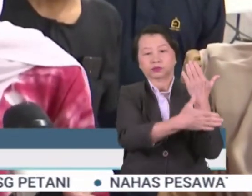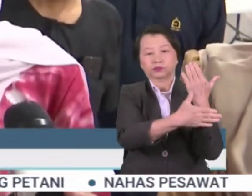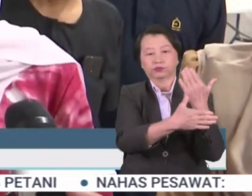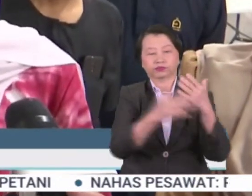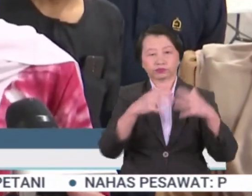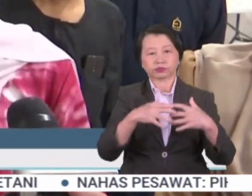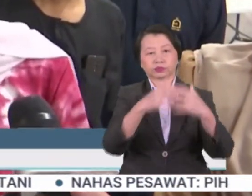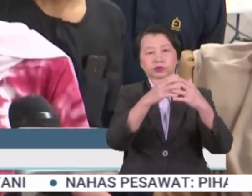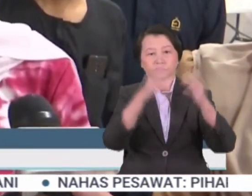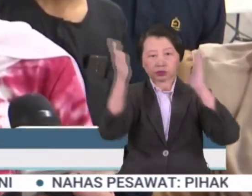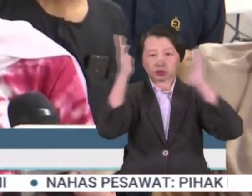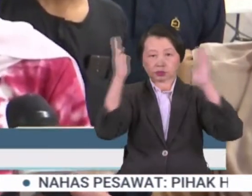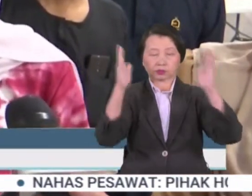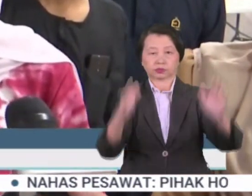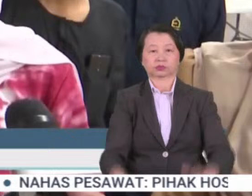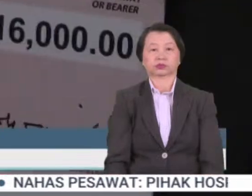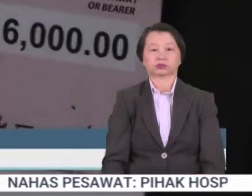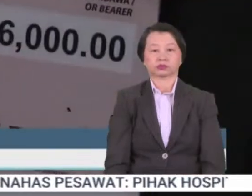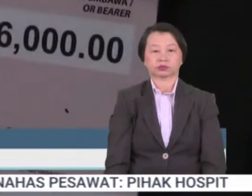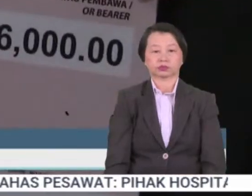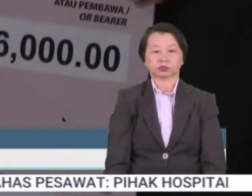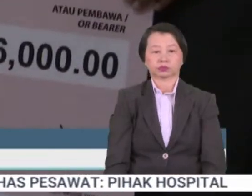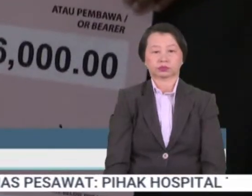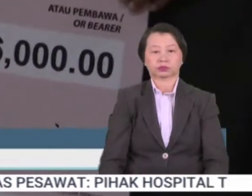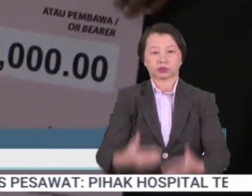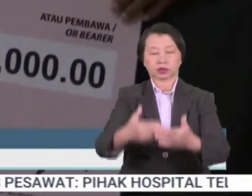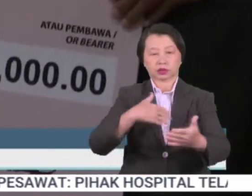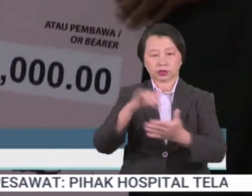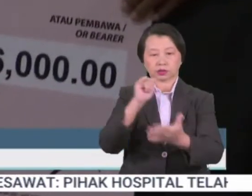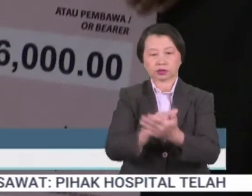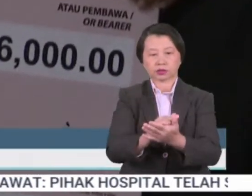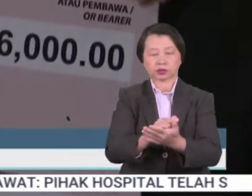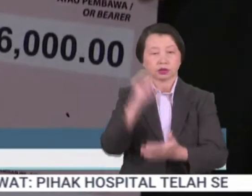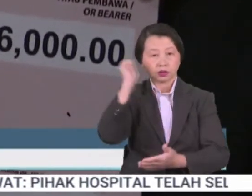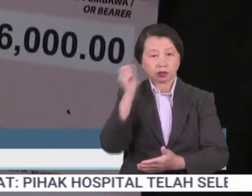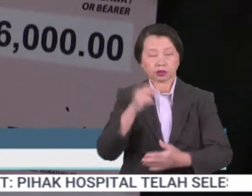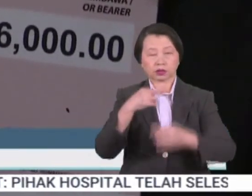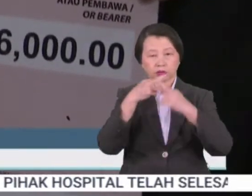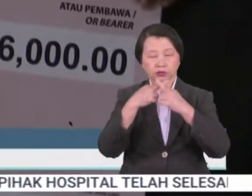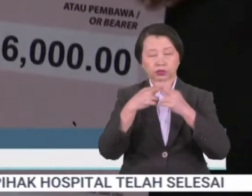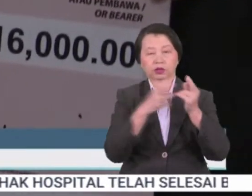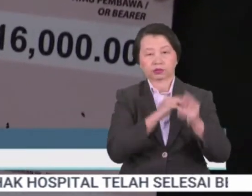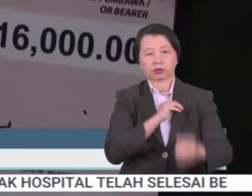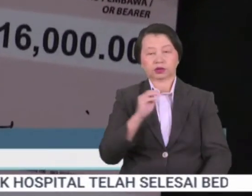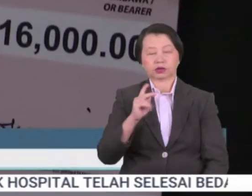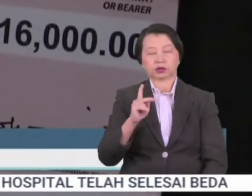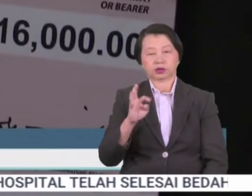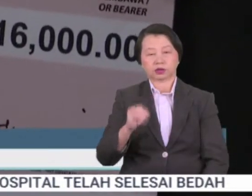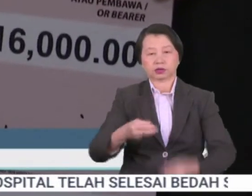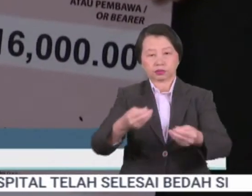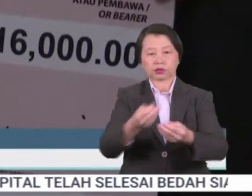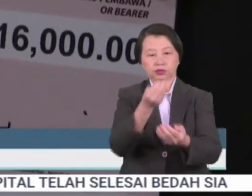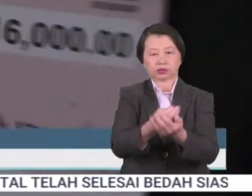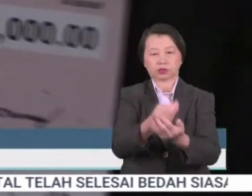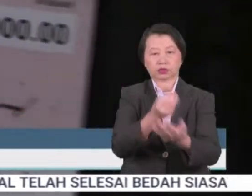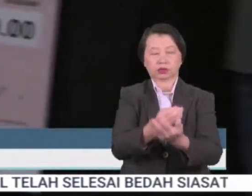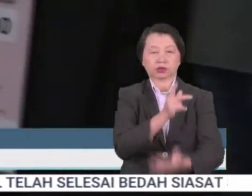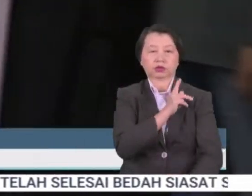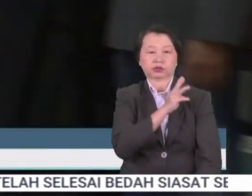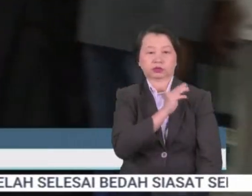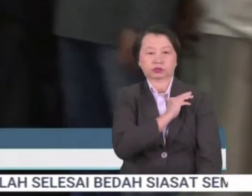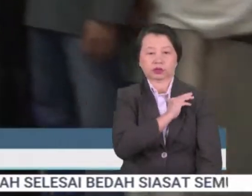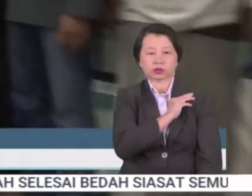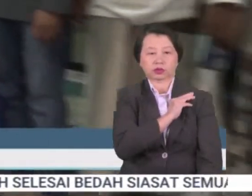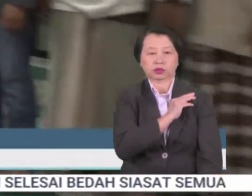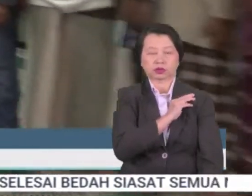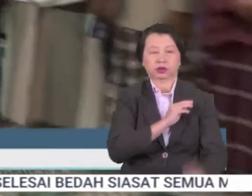terbentuknya Malaysia dalam Majlis ini Rina yang juga setiausaha sulit menteri kewangan Negeri menyampaikan sumbangan ketua menteri